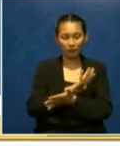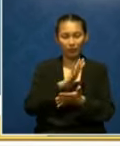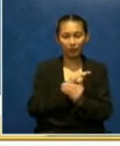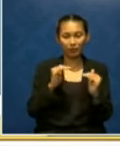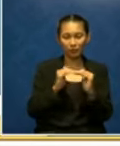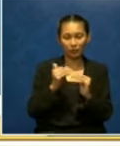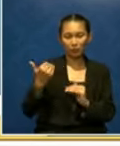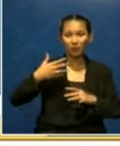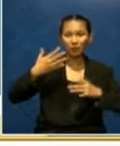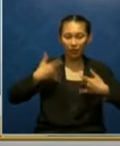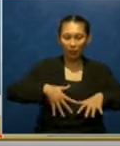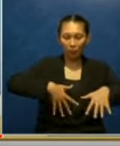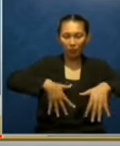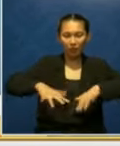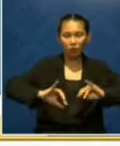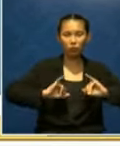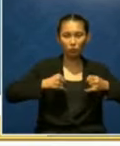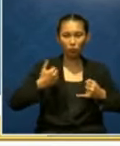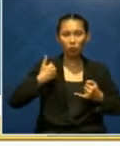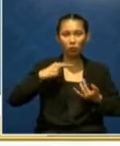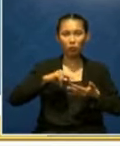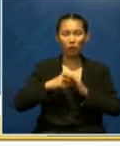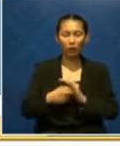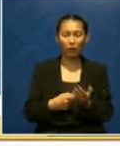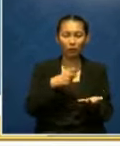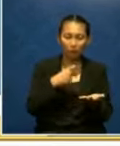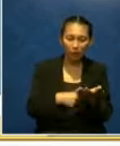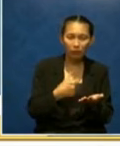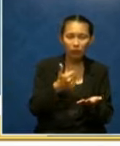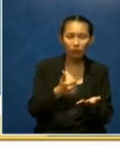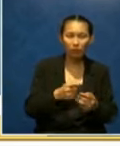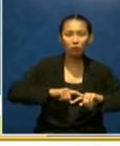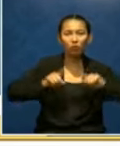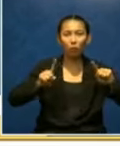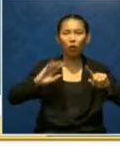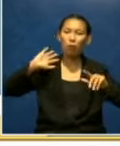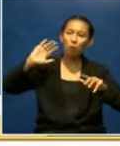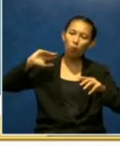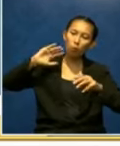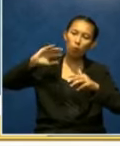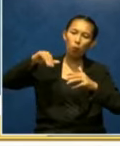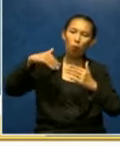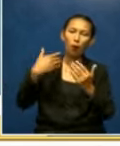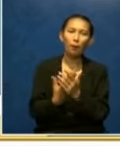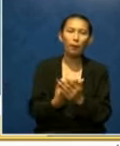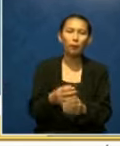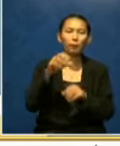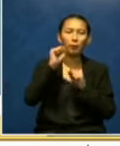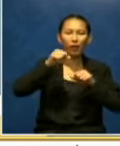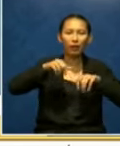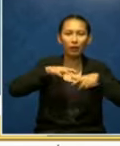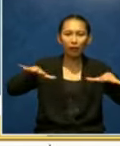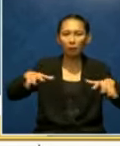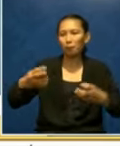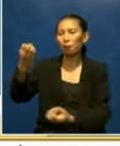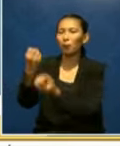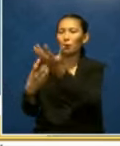และประชาชนเป็นเจ้าของด้วยสามารถเอาไปจำนองได้ด้วยนะคะแต่วันดีคืนดีอยู่ๆก็มีการประกาศเป็นพื้นที่ป่า